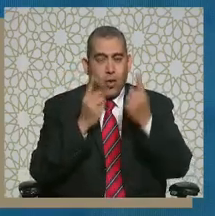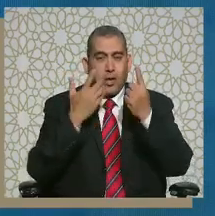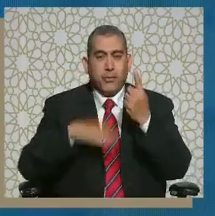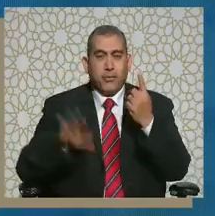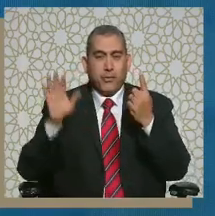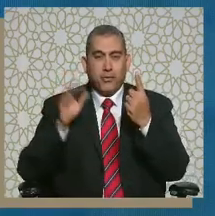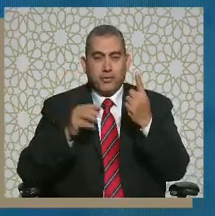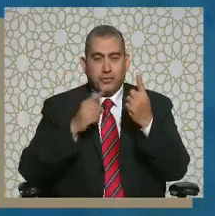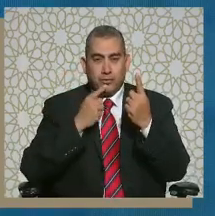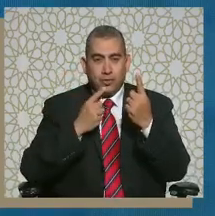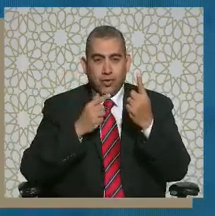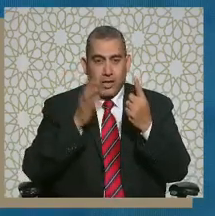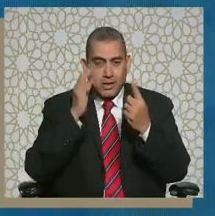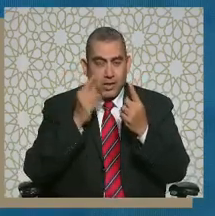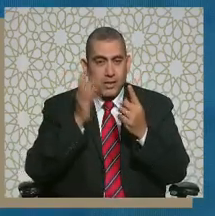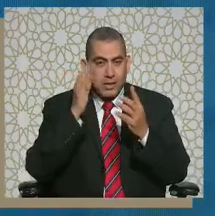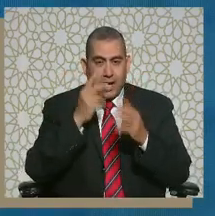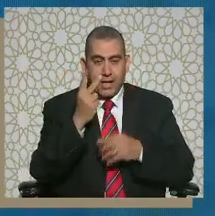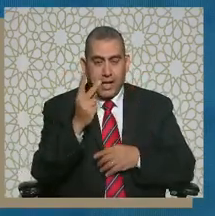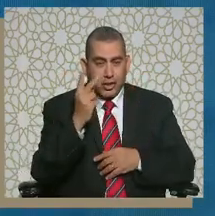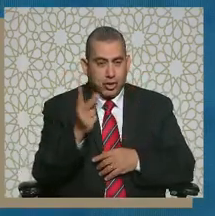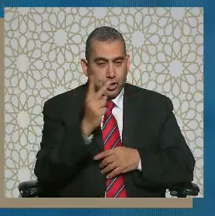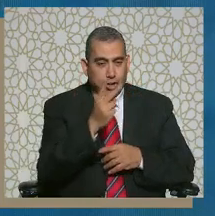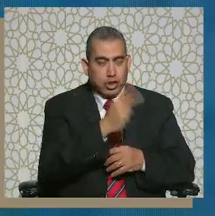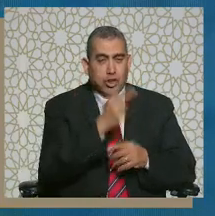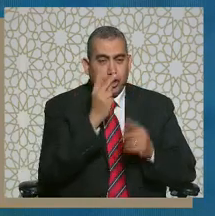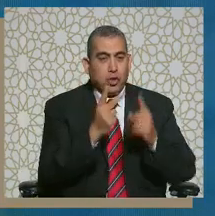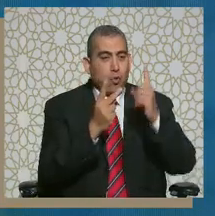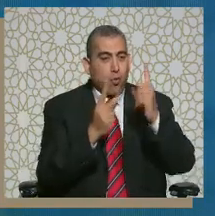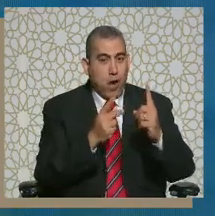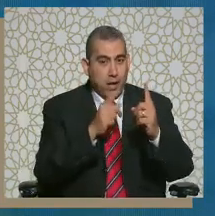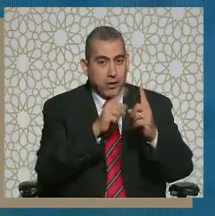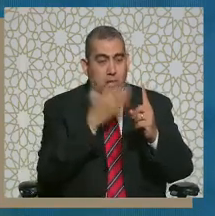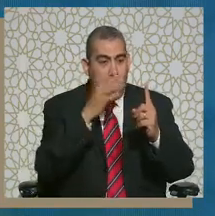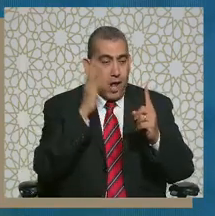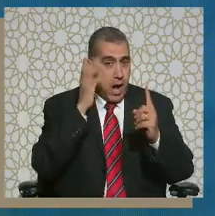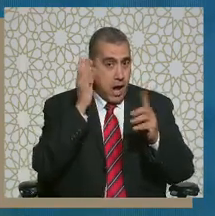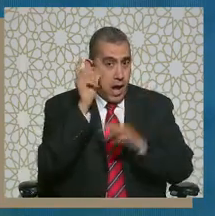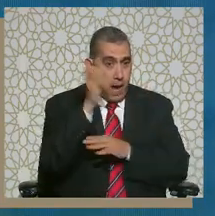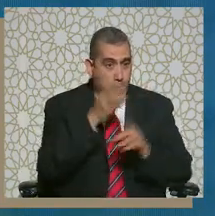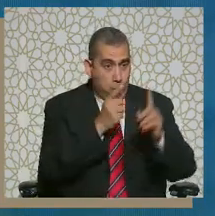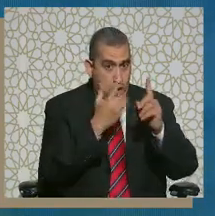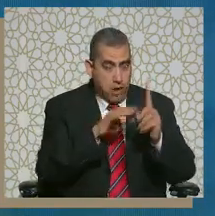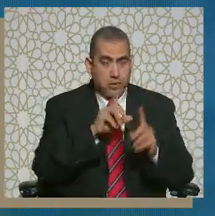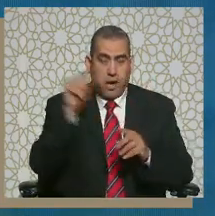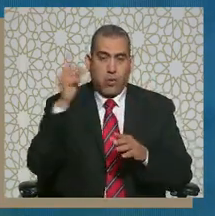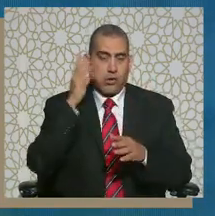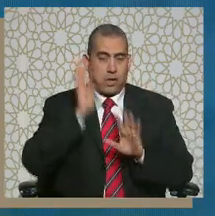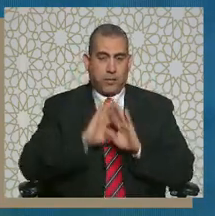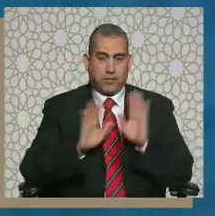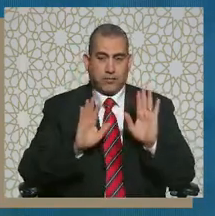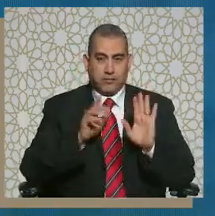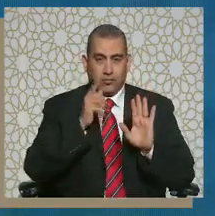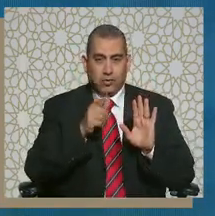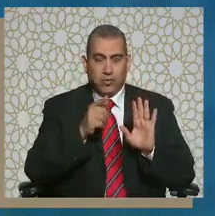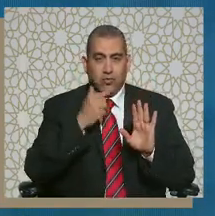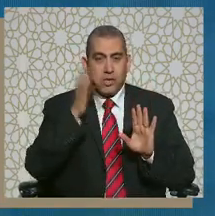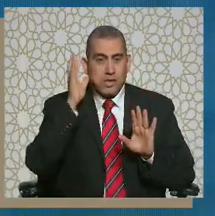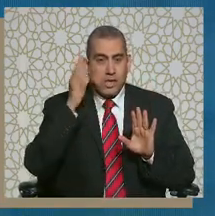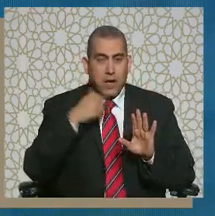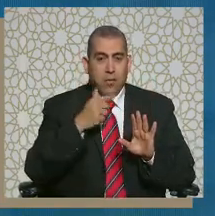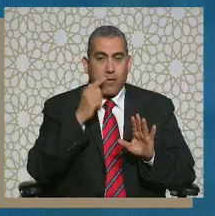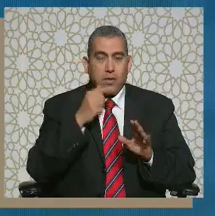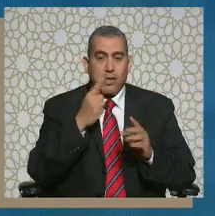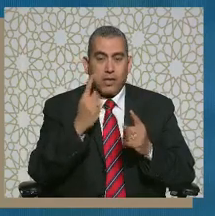تعمل وتر ايه اللي حصل وتر فساده الشافعيه قال له لا وتران في ليله طب ممكن يبقى في ثلاث